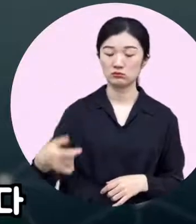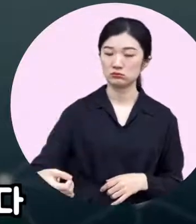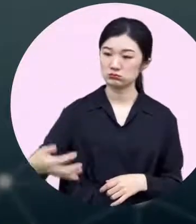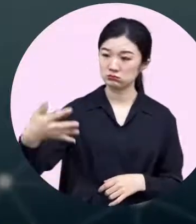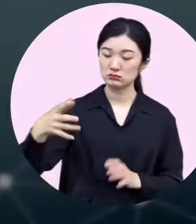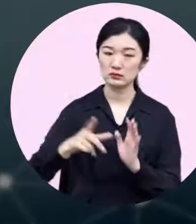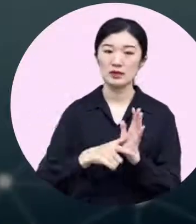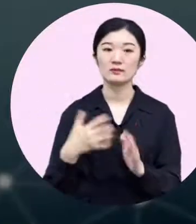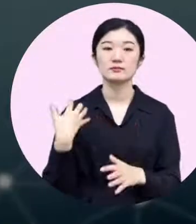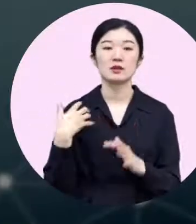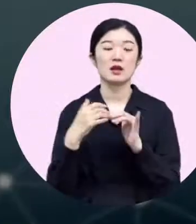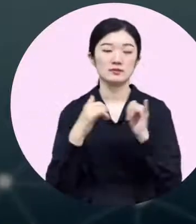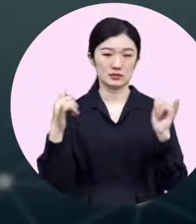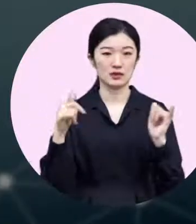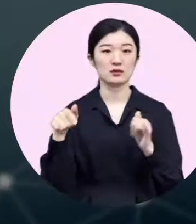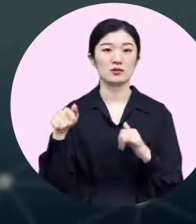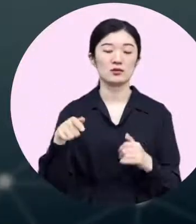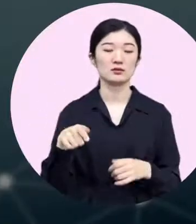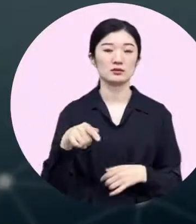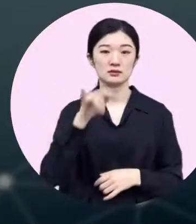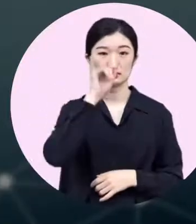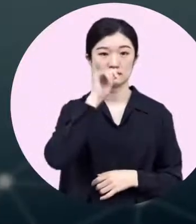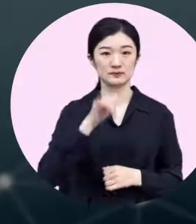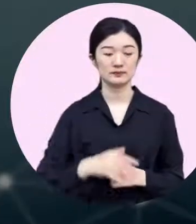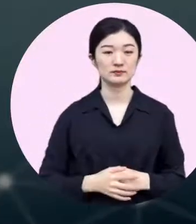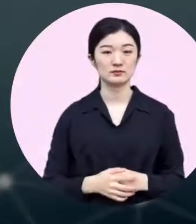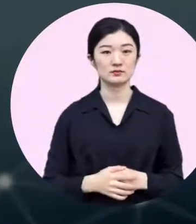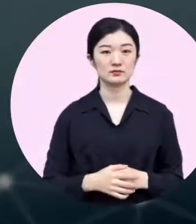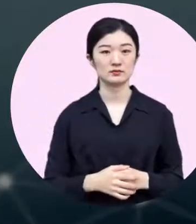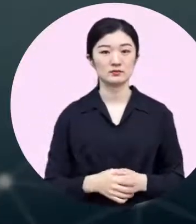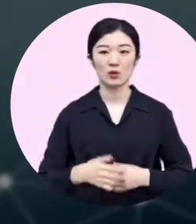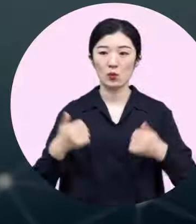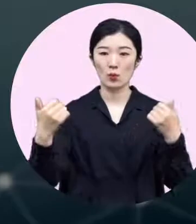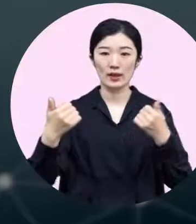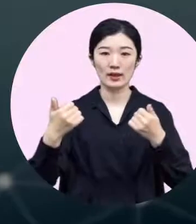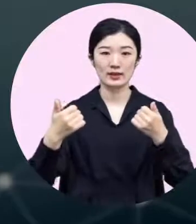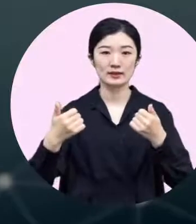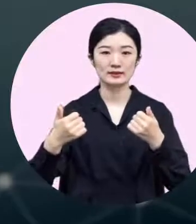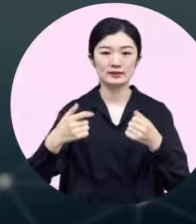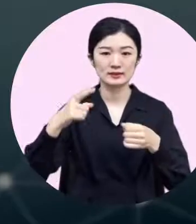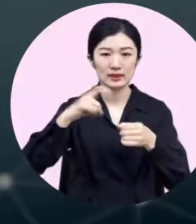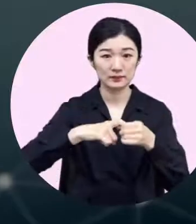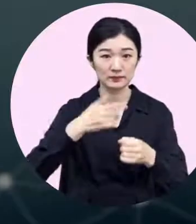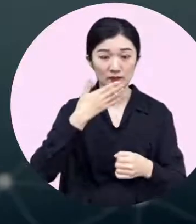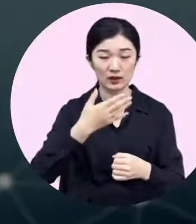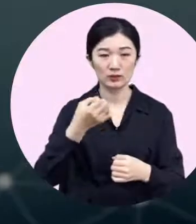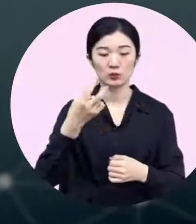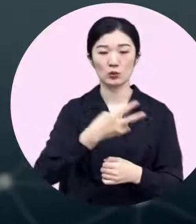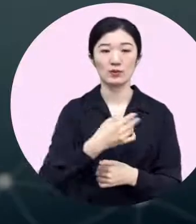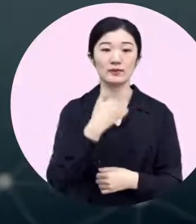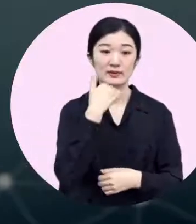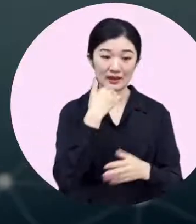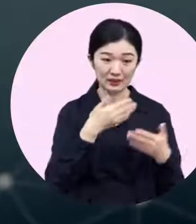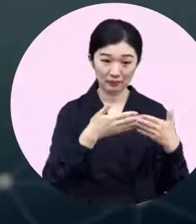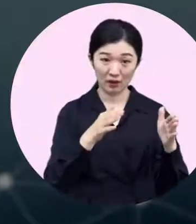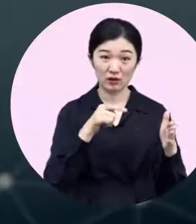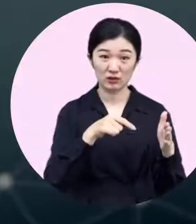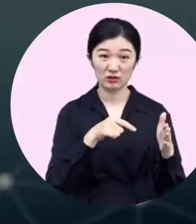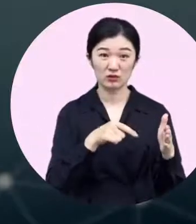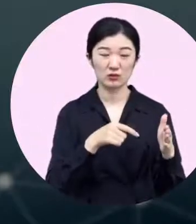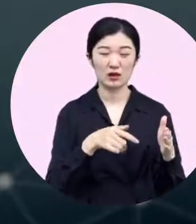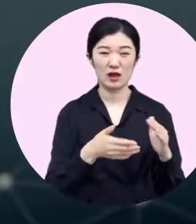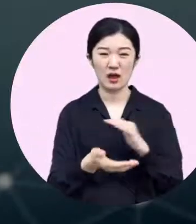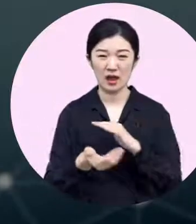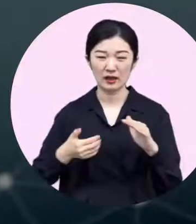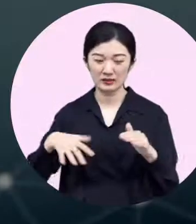경우에는 있습니다. 그죠? 그래서 여기 보시면 뭐 회의 잠금 요것도 할 수 있고요. 뭐 대기실 기능 있잖아요. 요것도 우리가